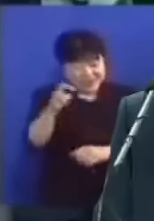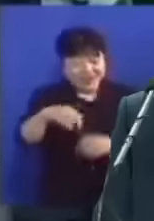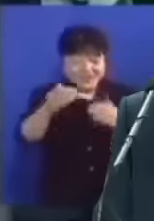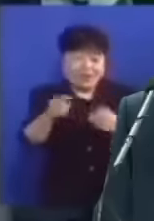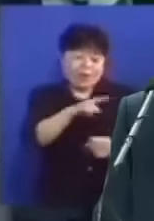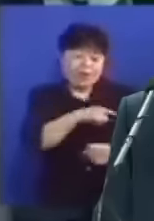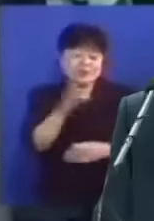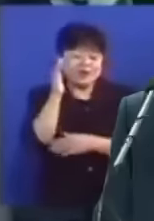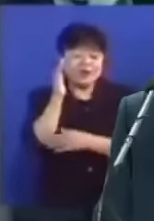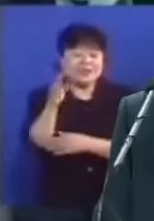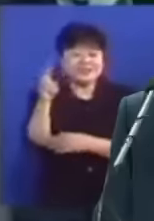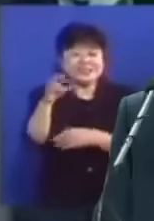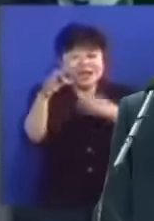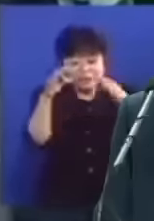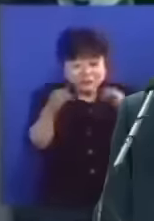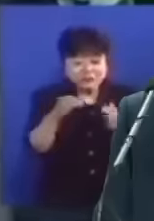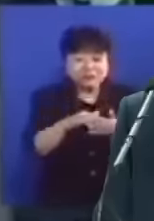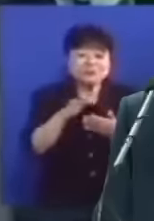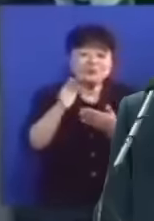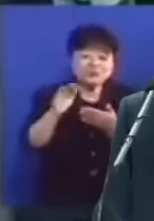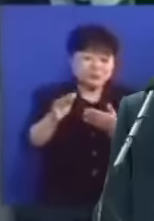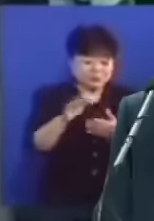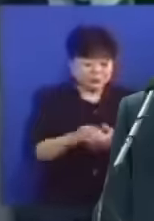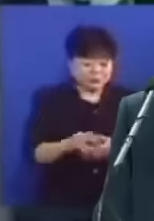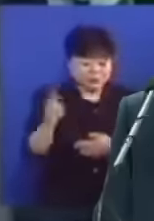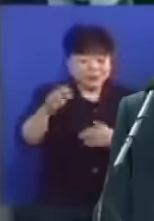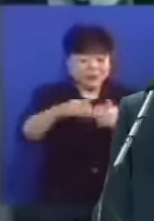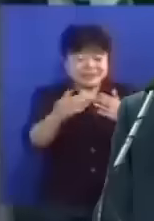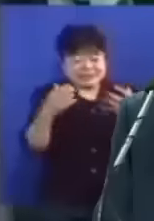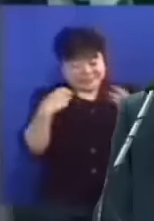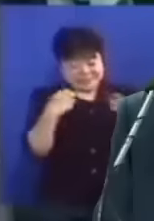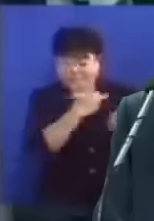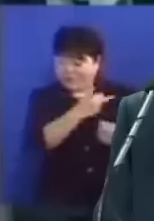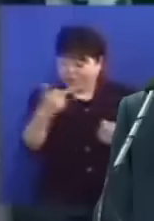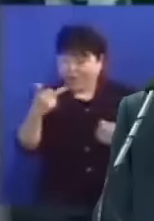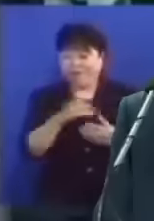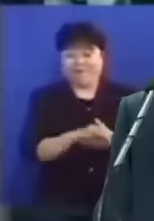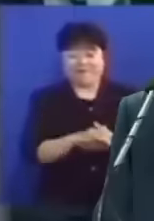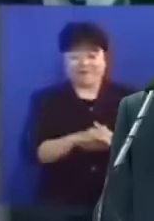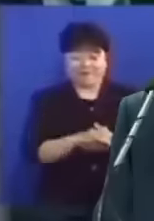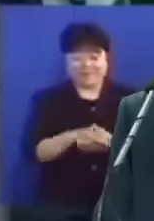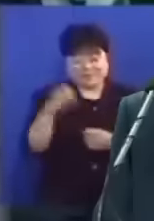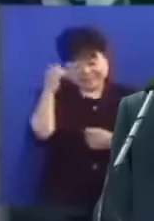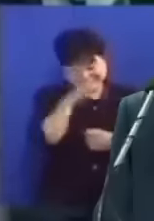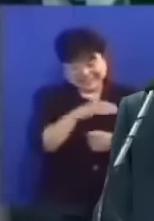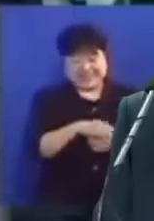거예요. 그 성가대 직분이 얼마나 큰지 몰라요. 그냥